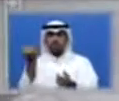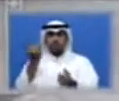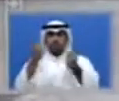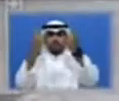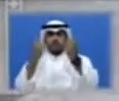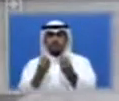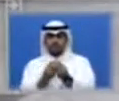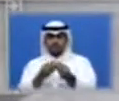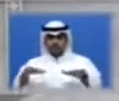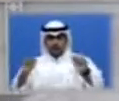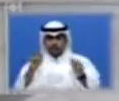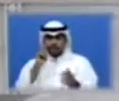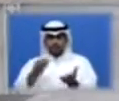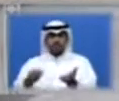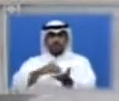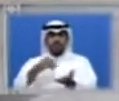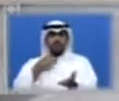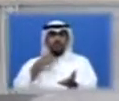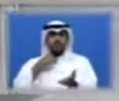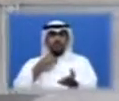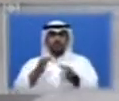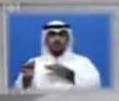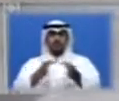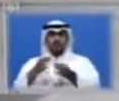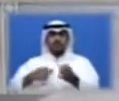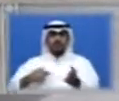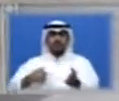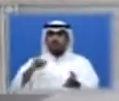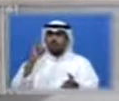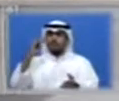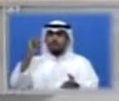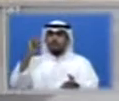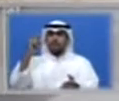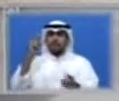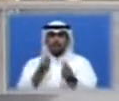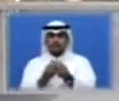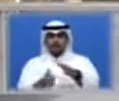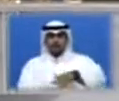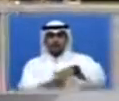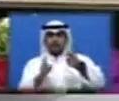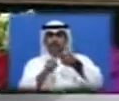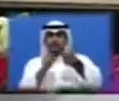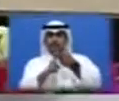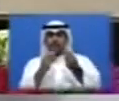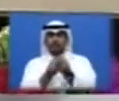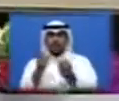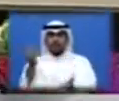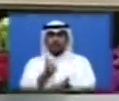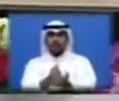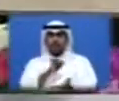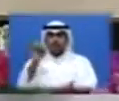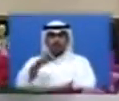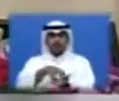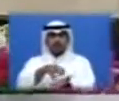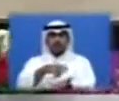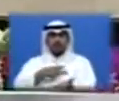مرسوم بتعيين المهندس محمد عبدالله صنيدح سالم نائبا لمدير عام المؤسسة العامة للرعاية